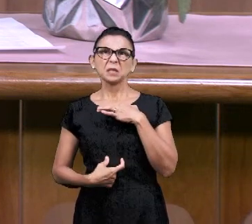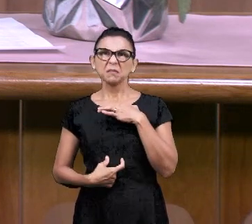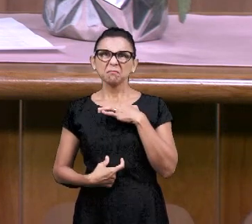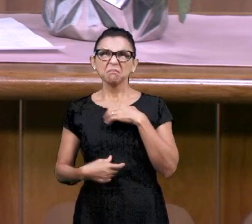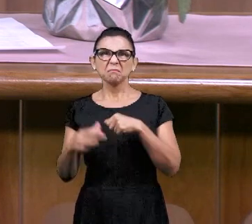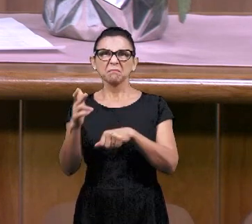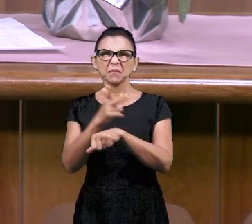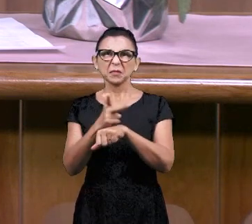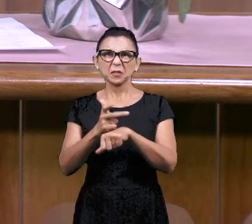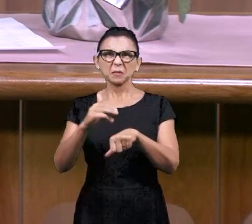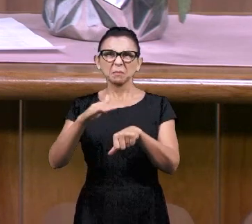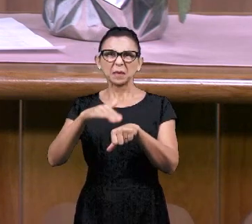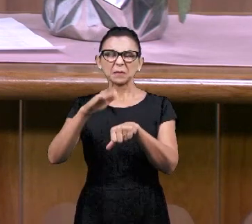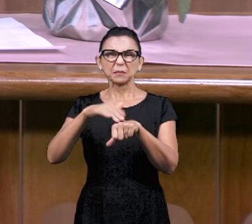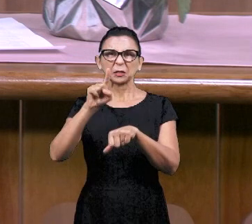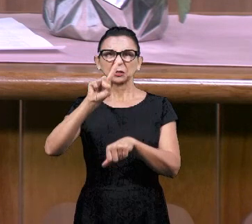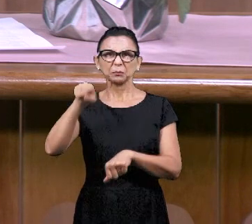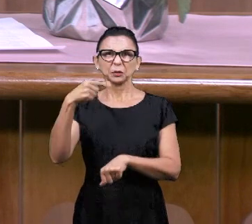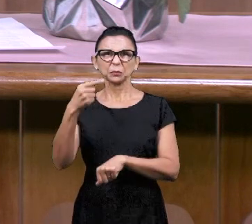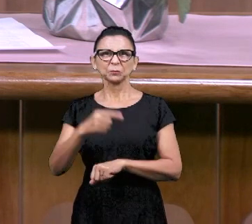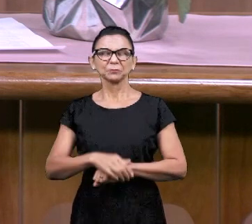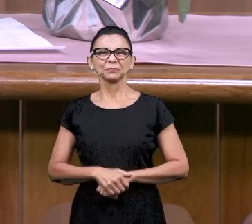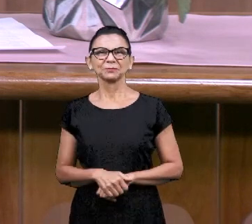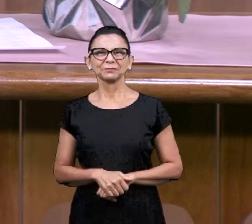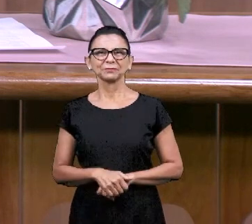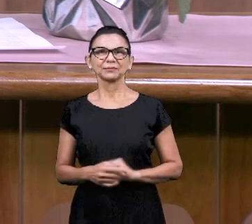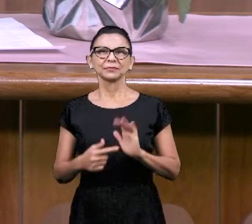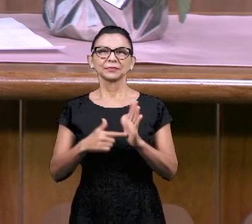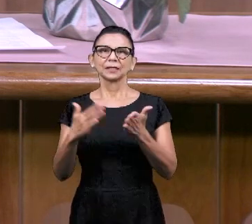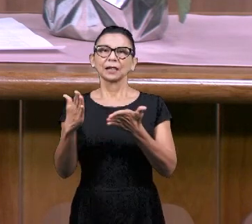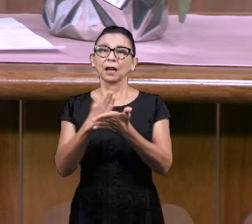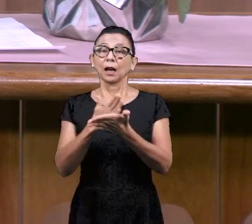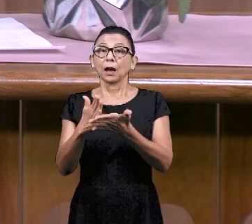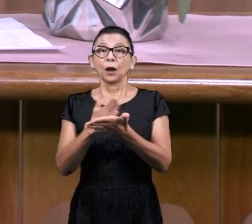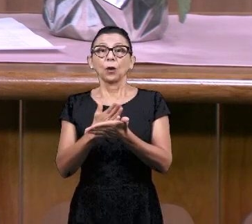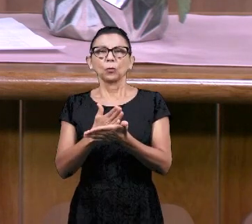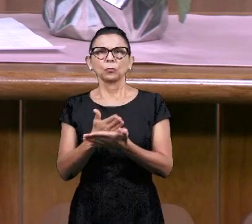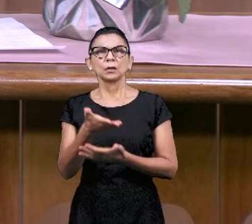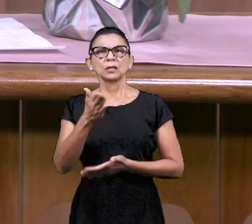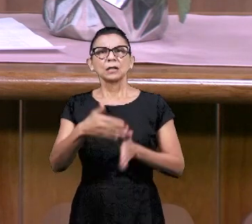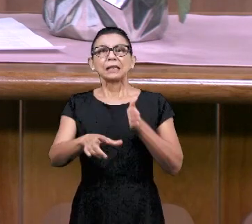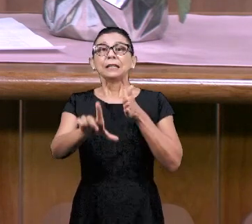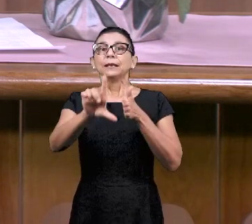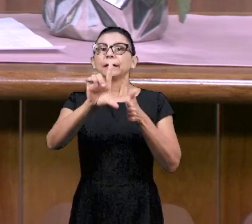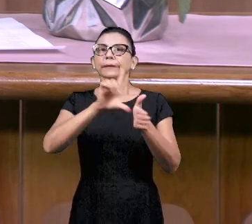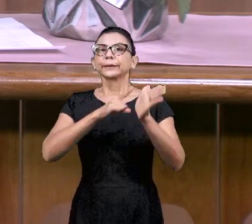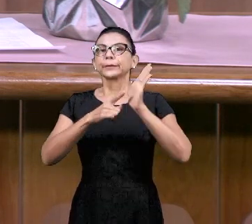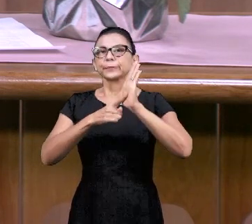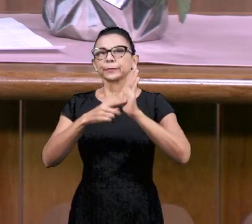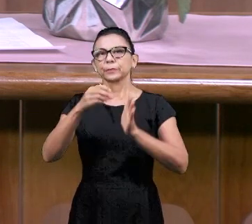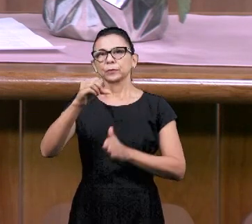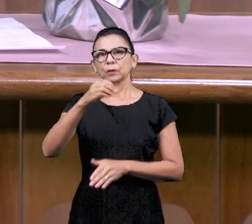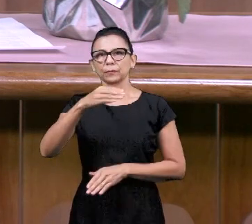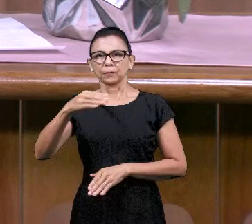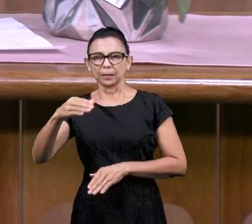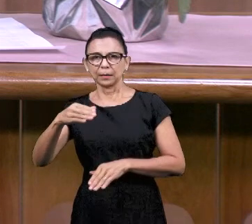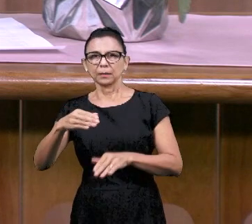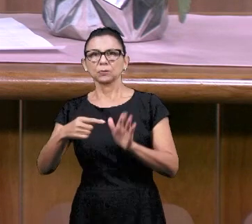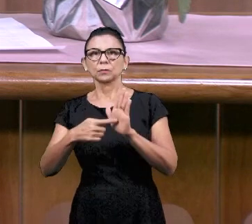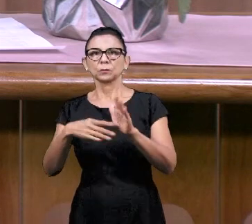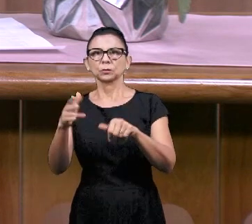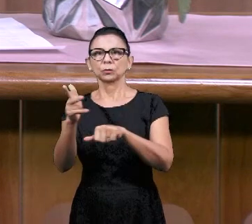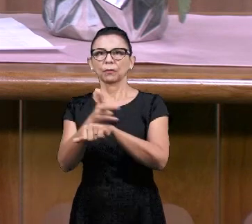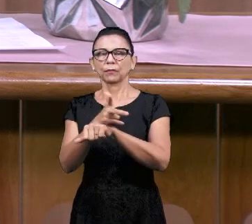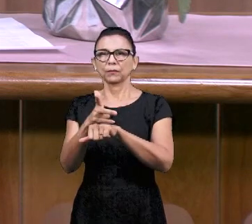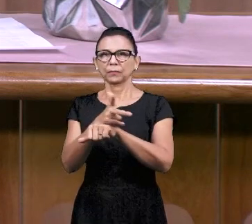nous allons eu maintenant plus de 1000 vidéos. Donc nous allons présenter quelques-uns et d'autres ont été déjà présentés aussi plus tôt